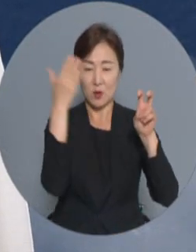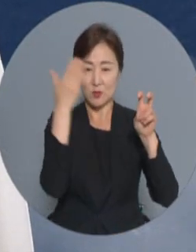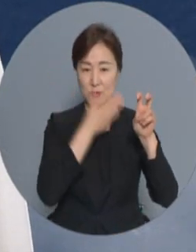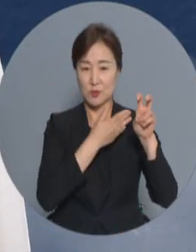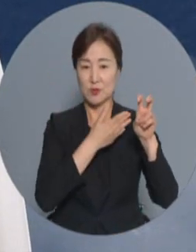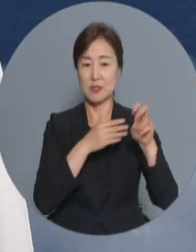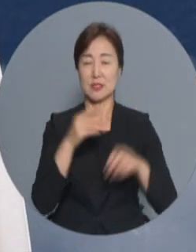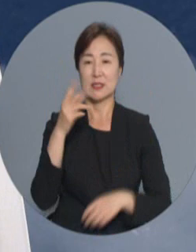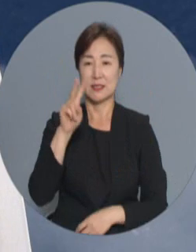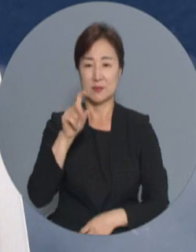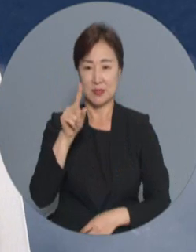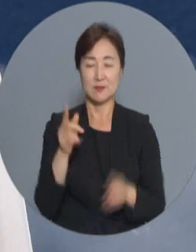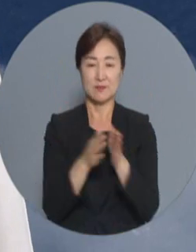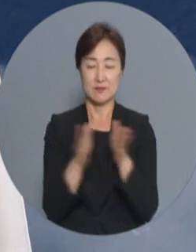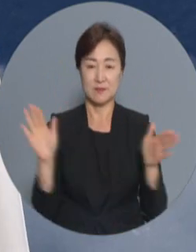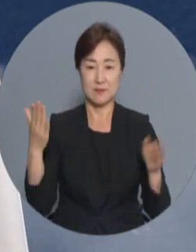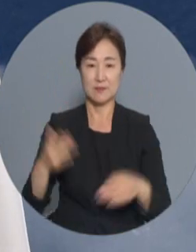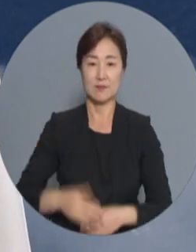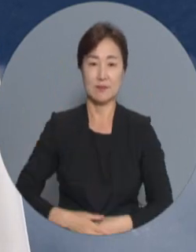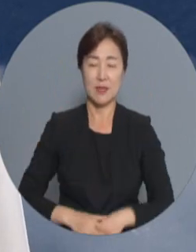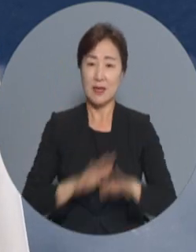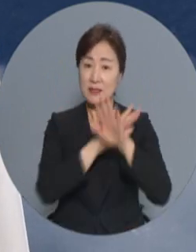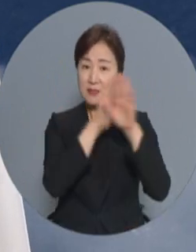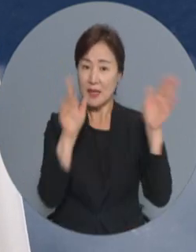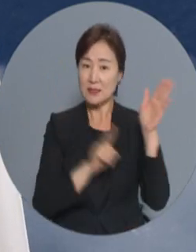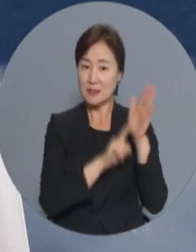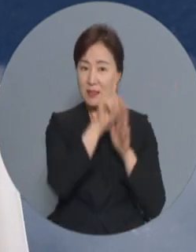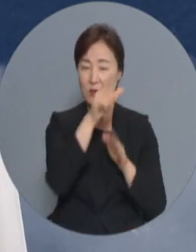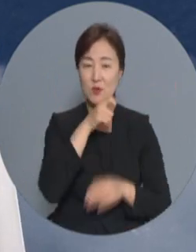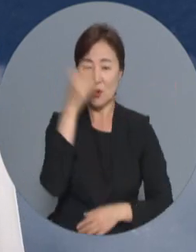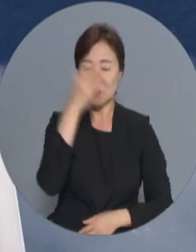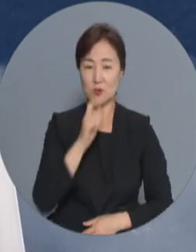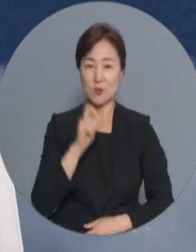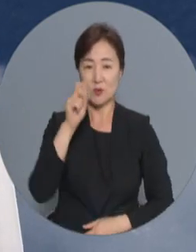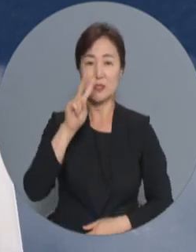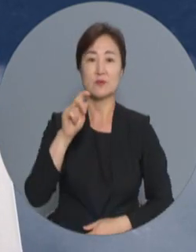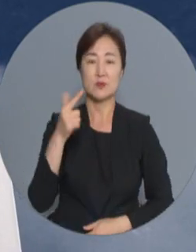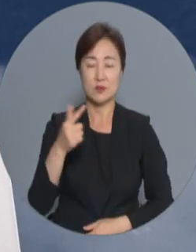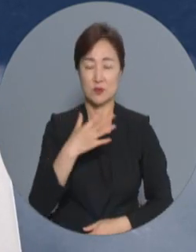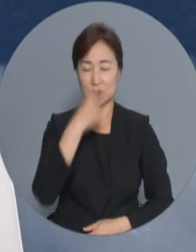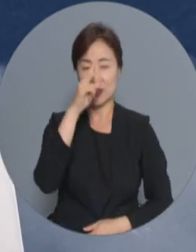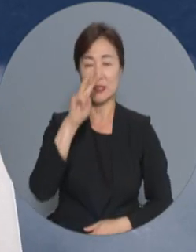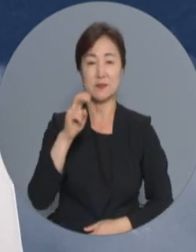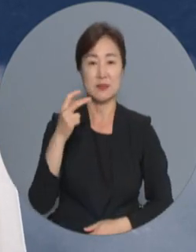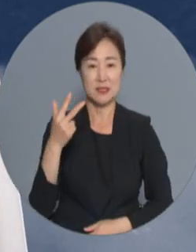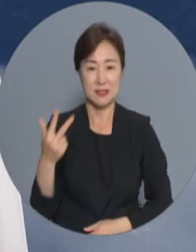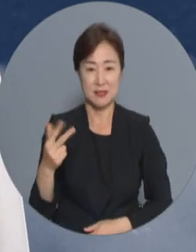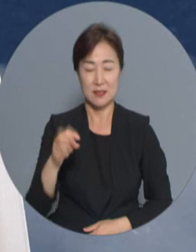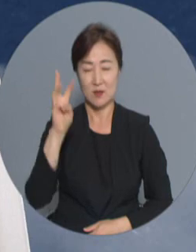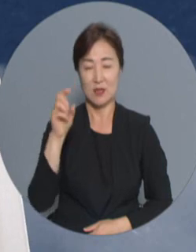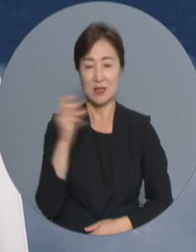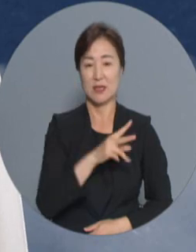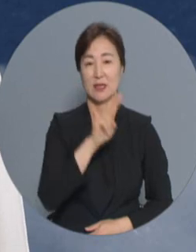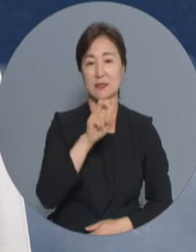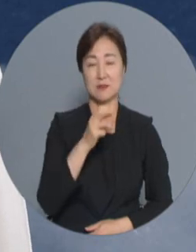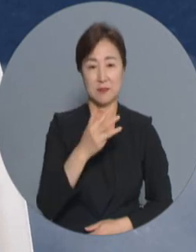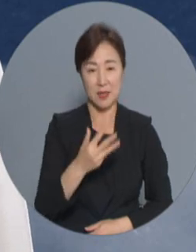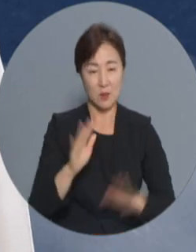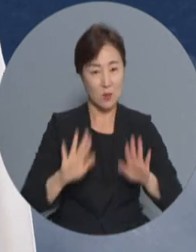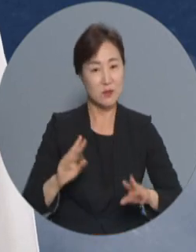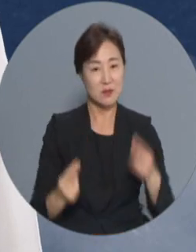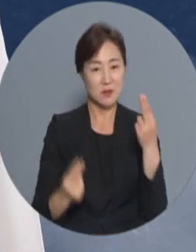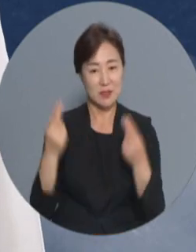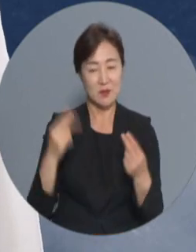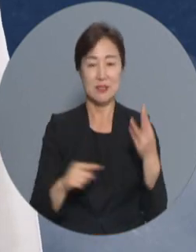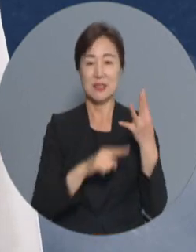21도로 출발합니다 한낮기온은 여수 고흥 26도 순천 27도 광향 28도로 오늘보다